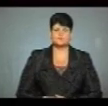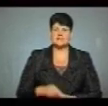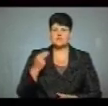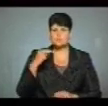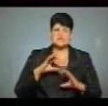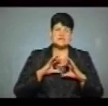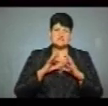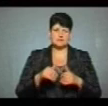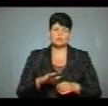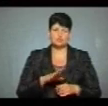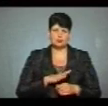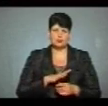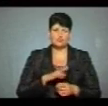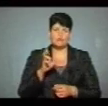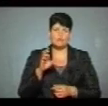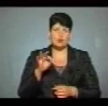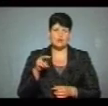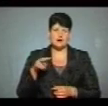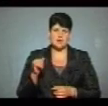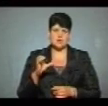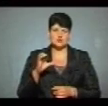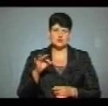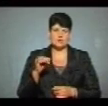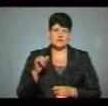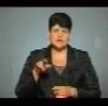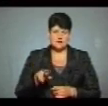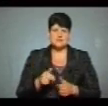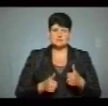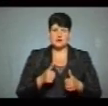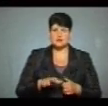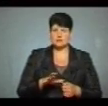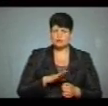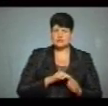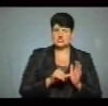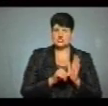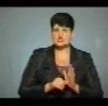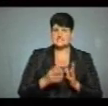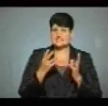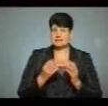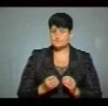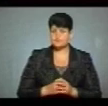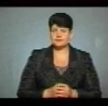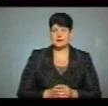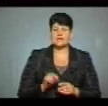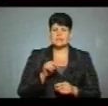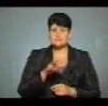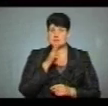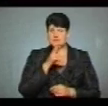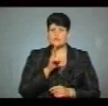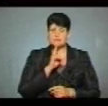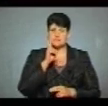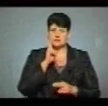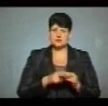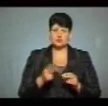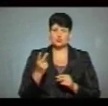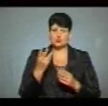Чемпіонат світу відбувався у столиці Болгарії, в Софії. Змагання тривали 6 днів. Тим часом у Кременці завершився